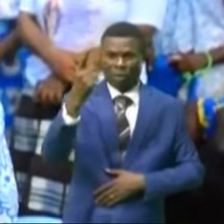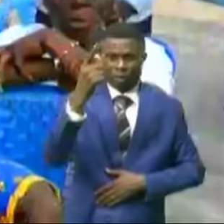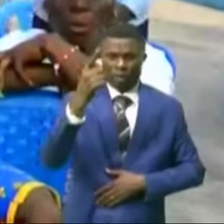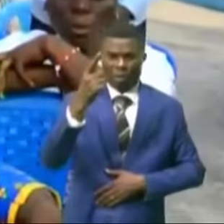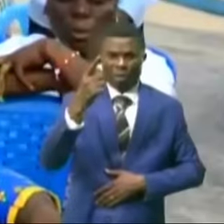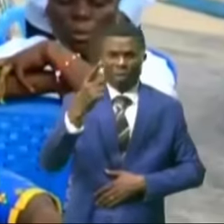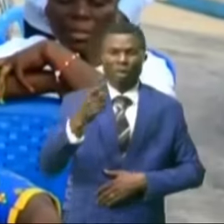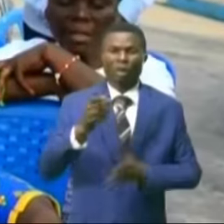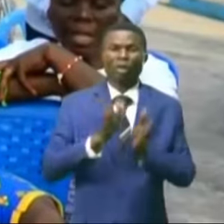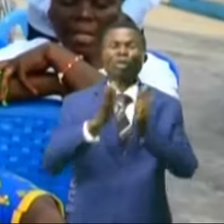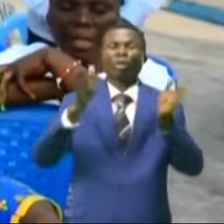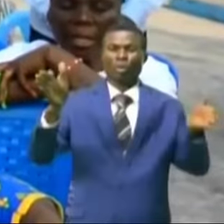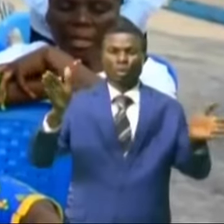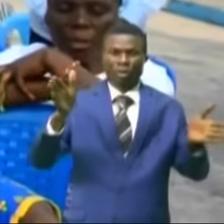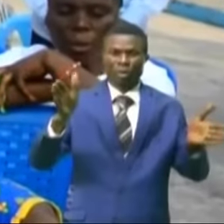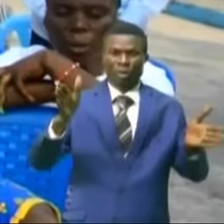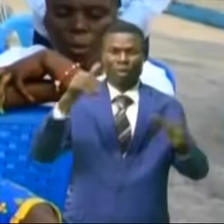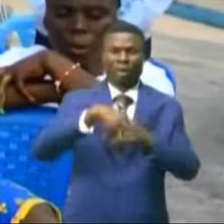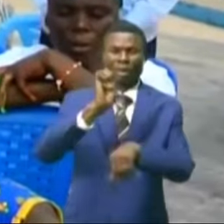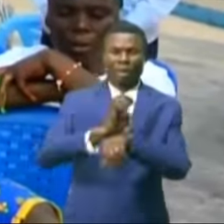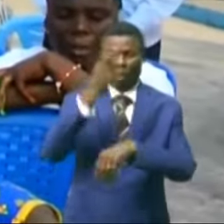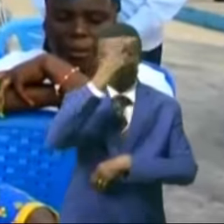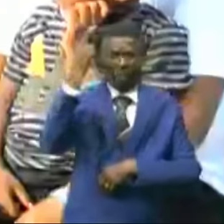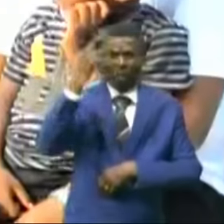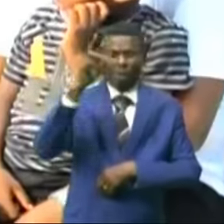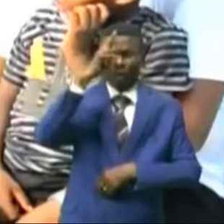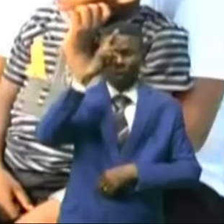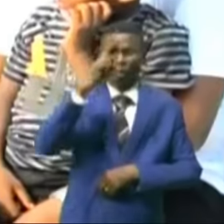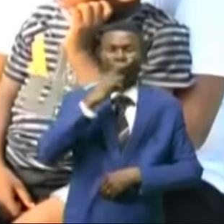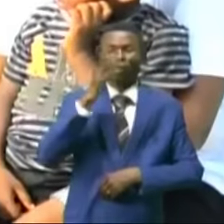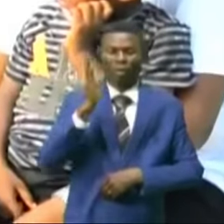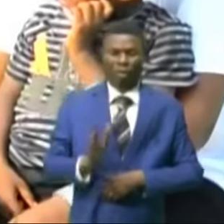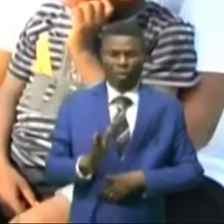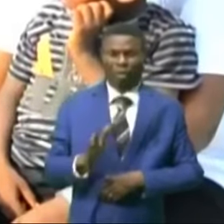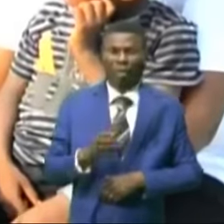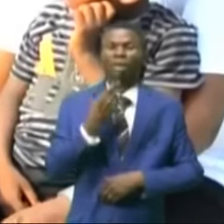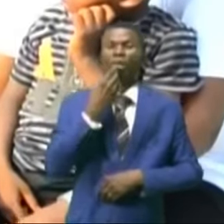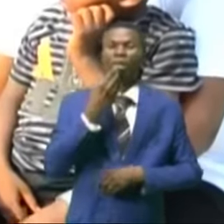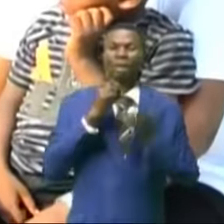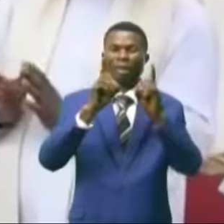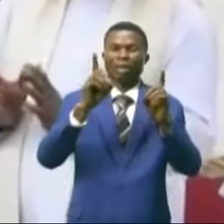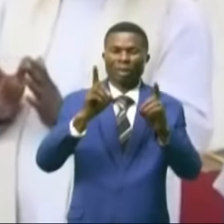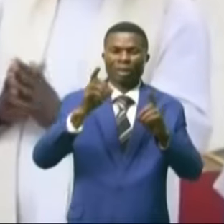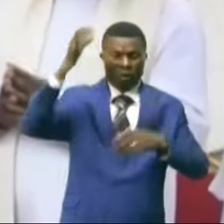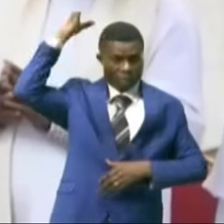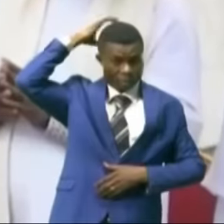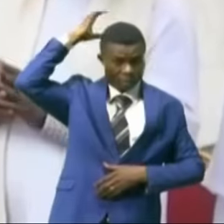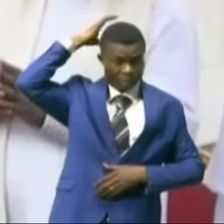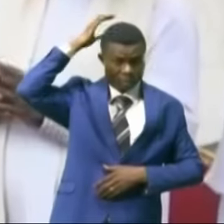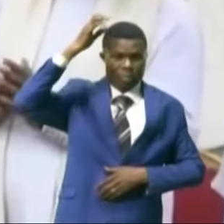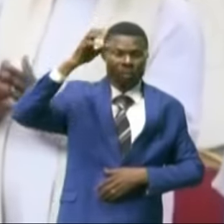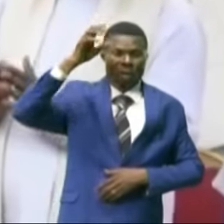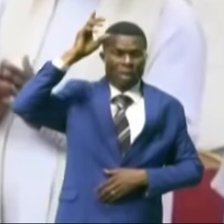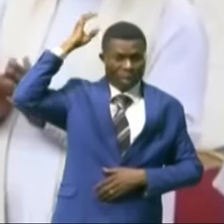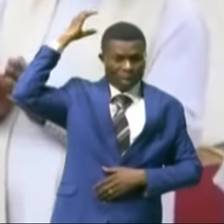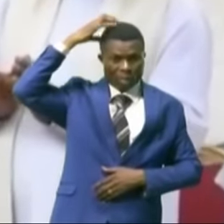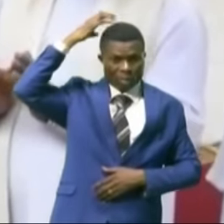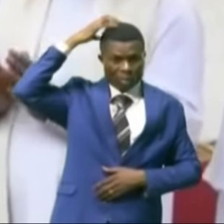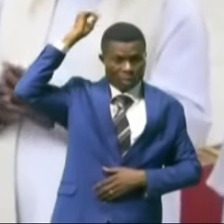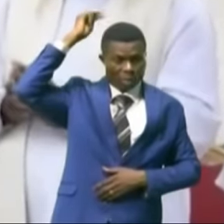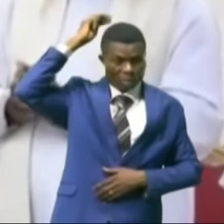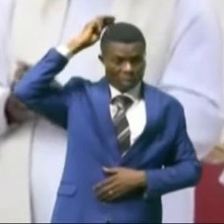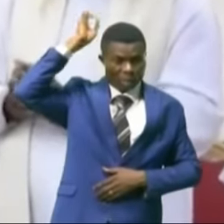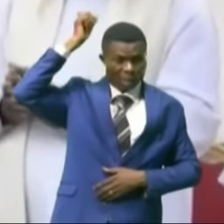rendue officielle au sein de l'Église catholique romaine par la déclaration du feu cardinal Laurent Monsengo Pasigna, à